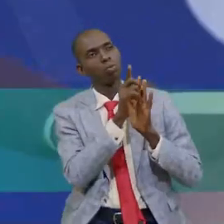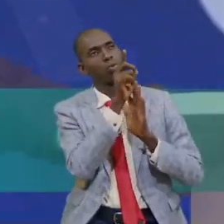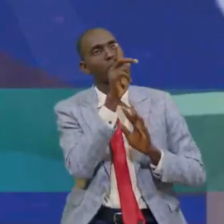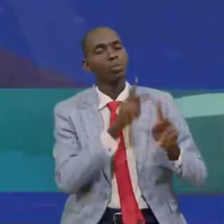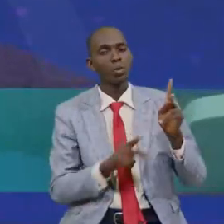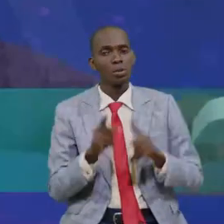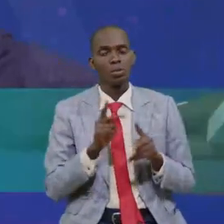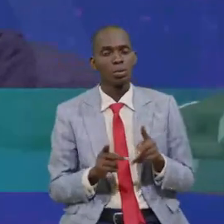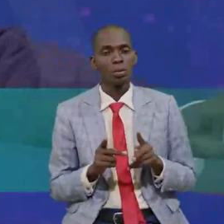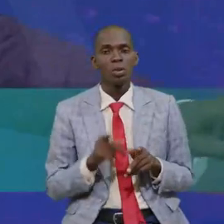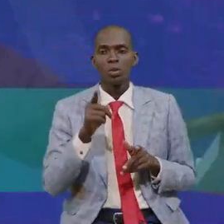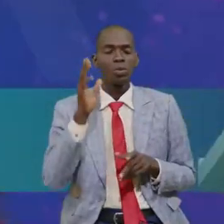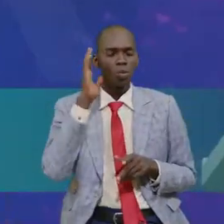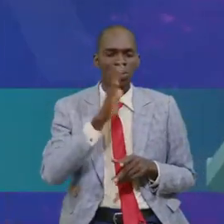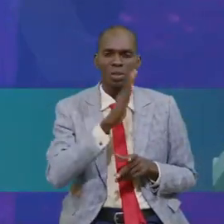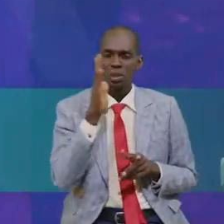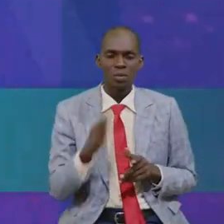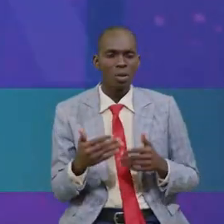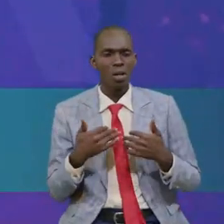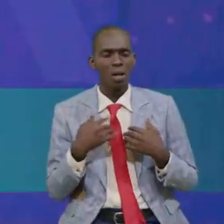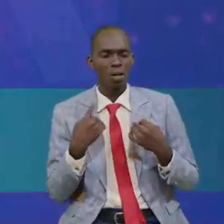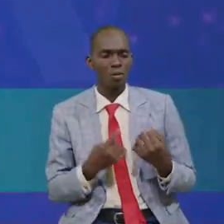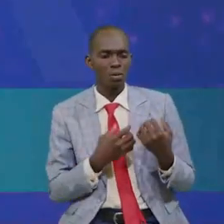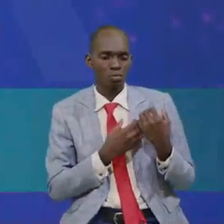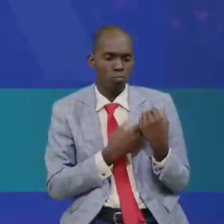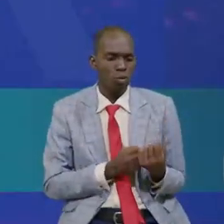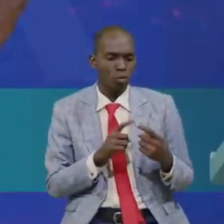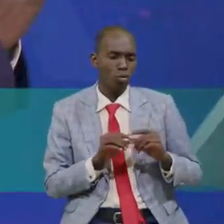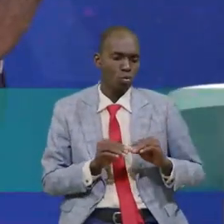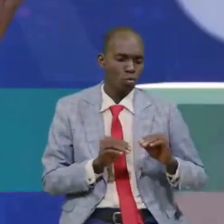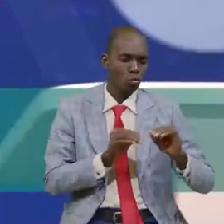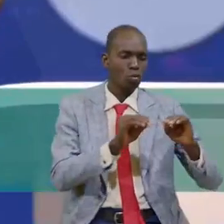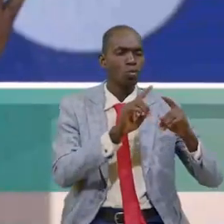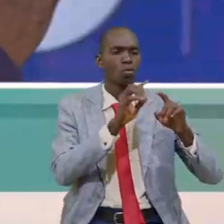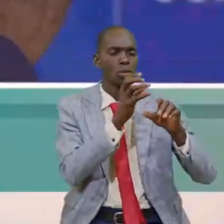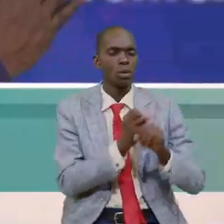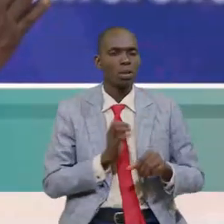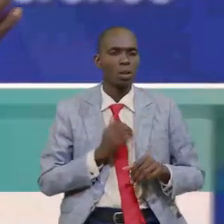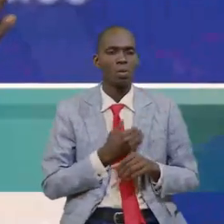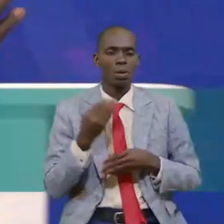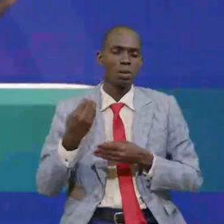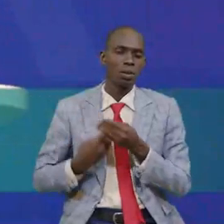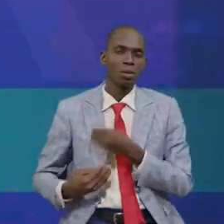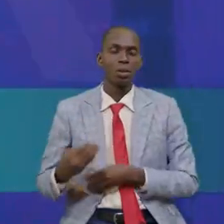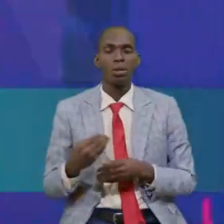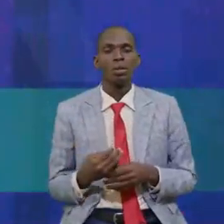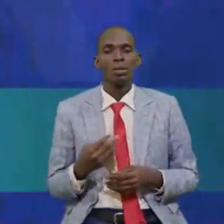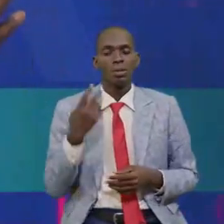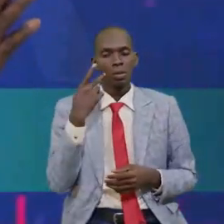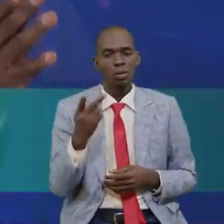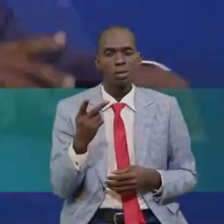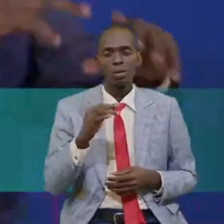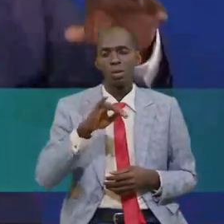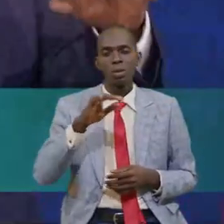nous n'allons jamais avoir le courage d'avancer et d'atteindre notre héritage. Ils ont entendu dire que